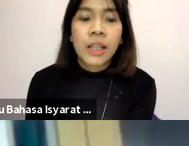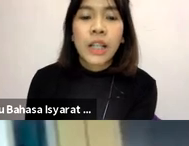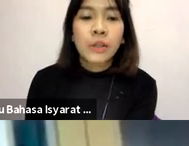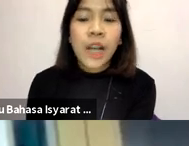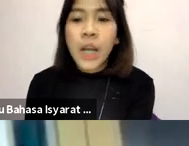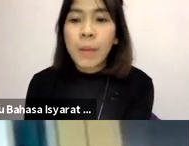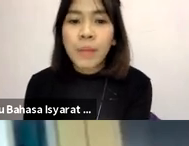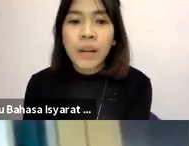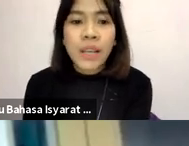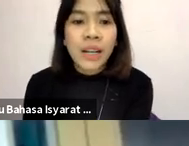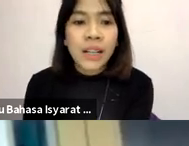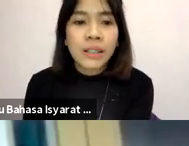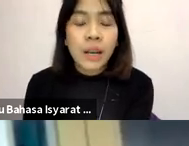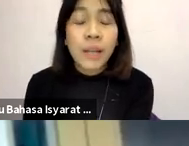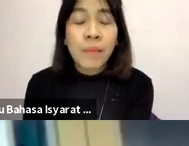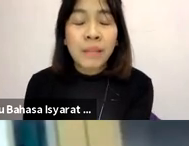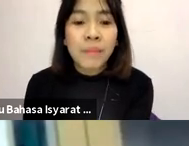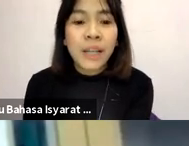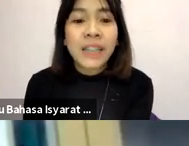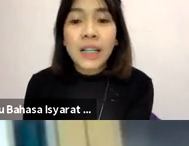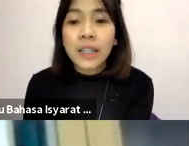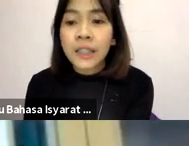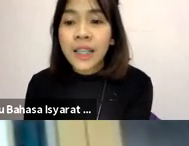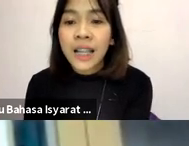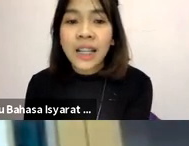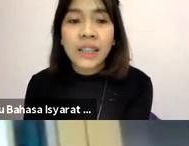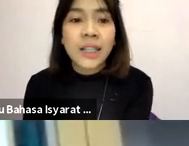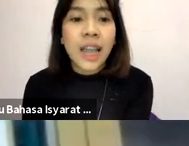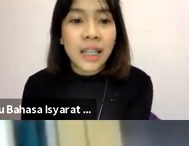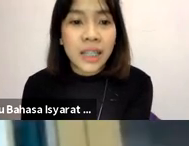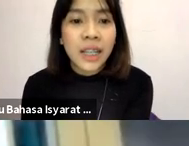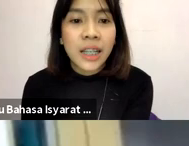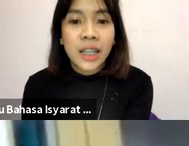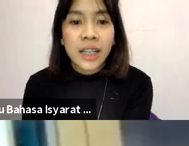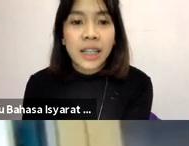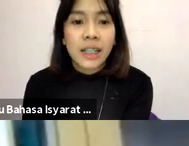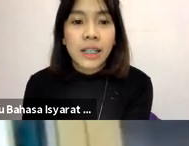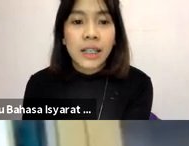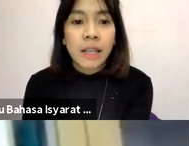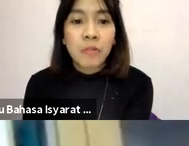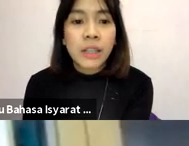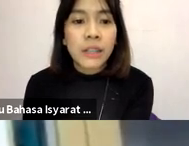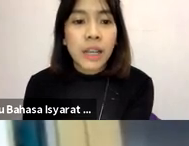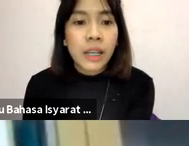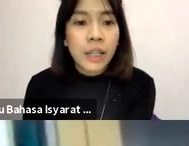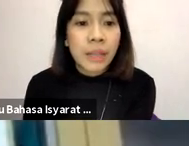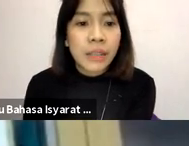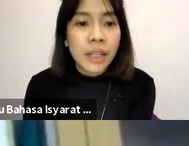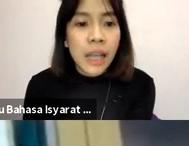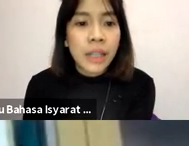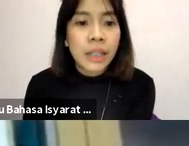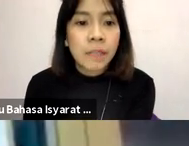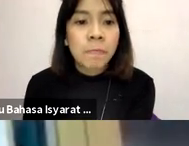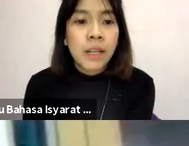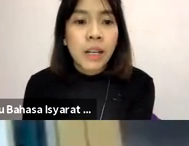dan juga dapat mengajarkan dapat mengejar ketertinggalan yang terjadi yang mungkin sekarang ini